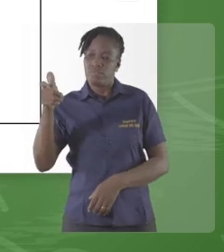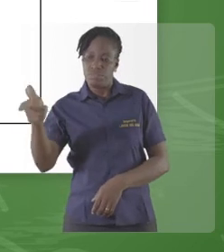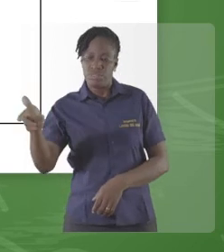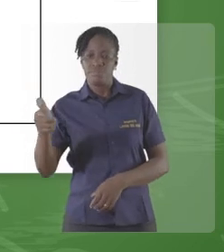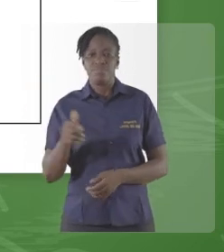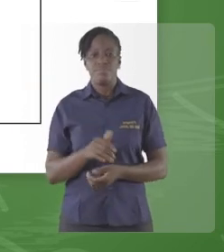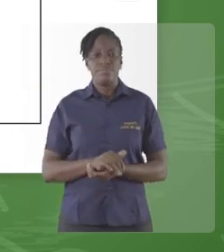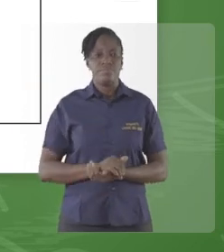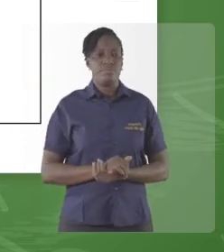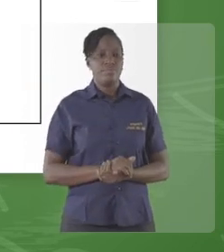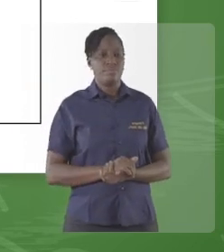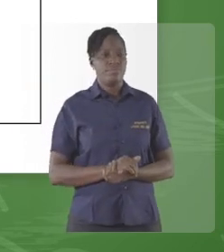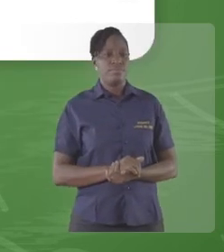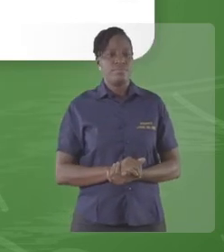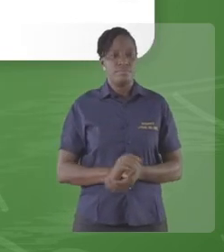le pronom lui.